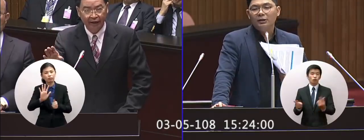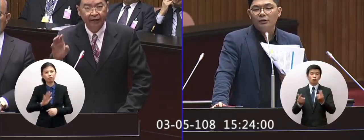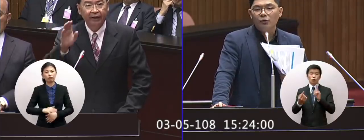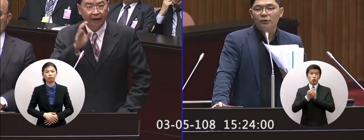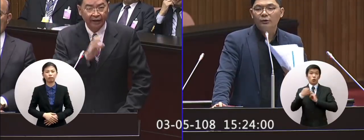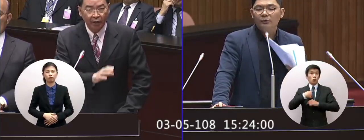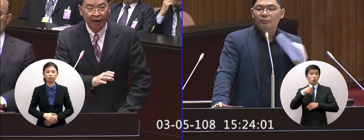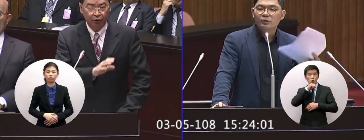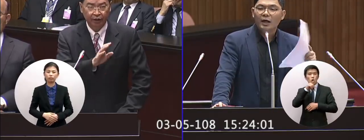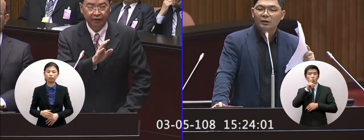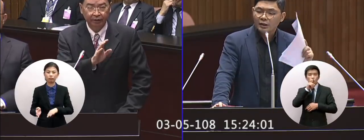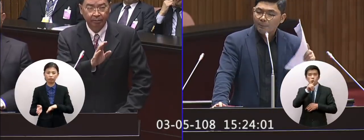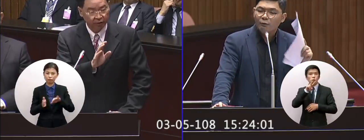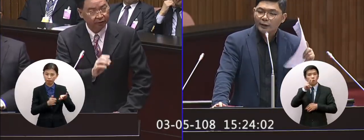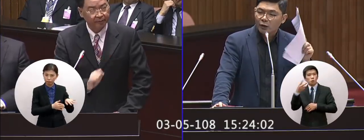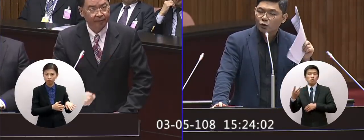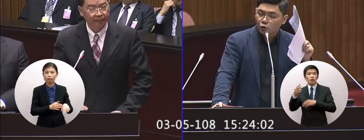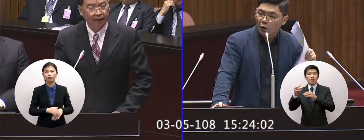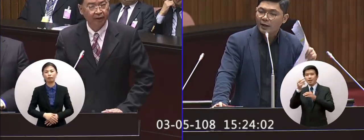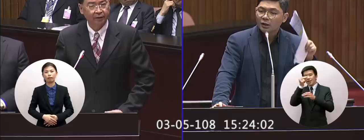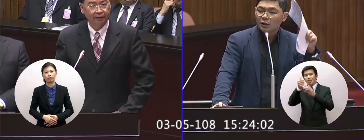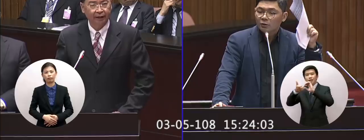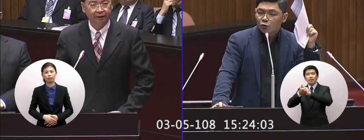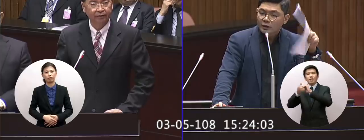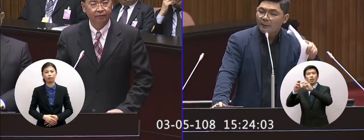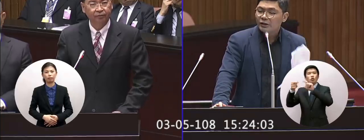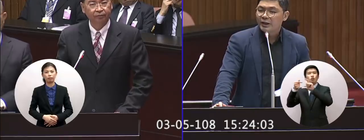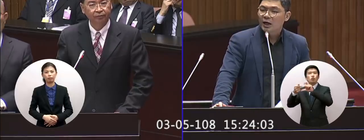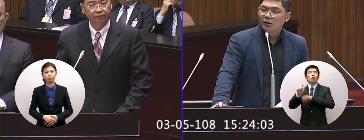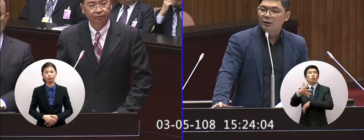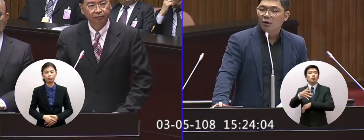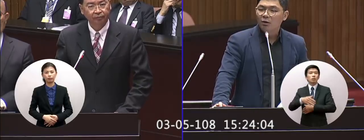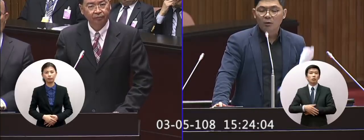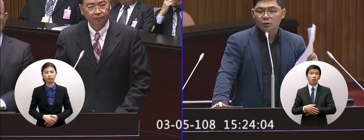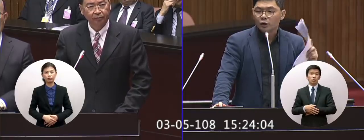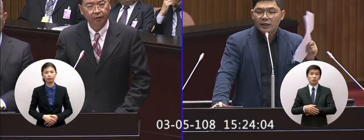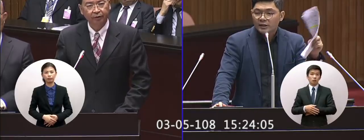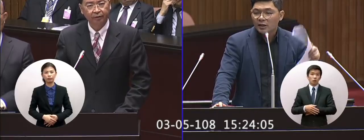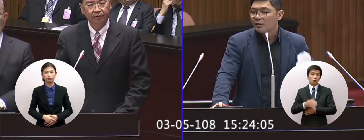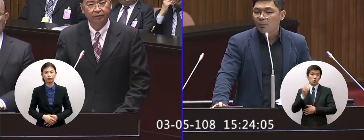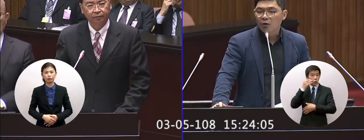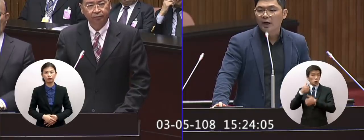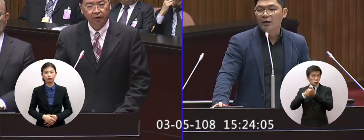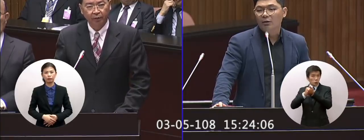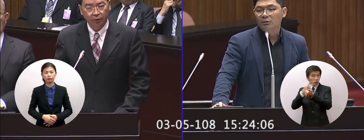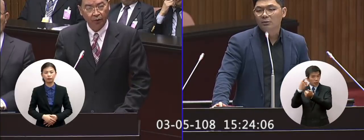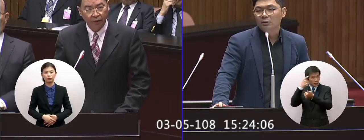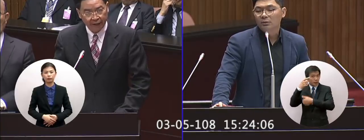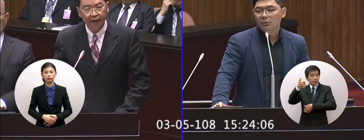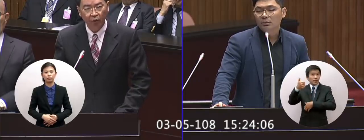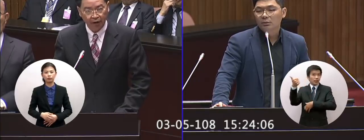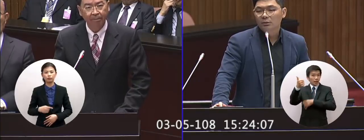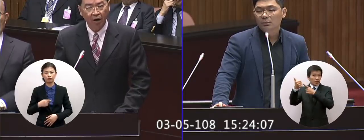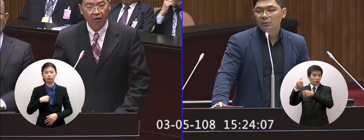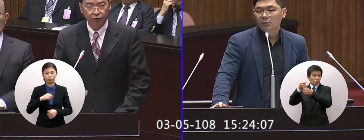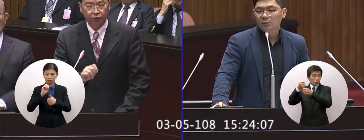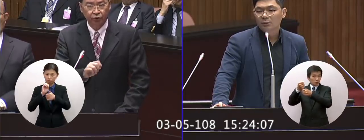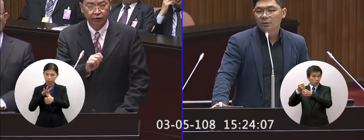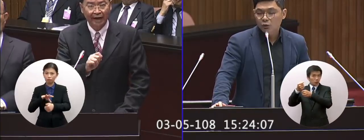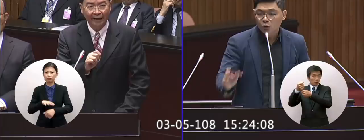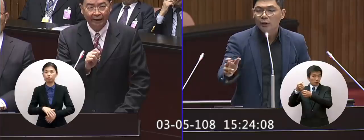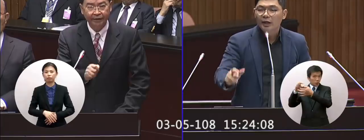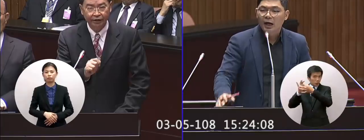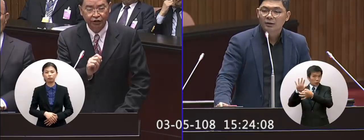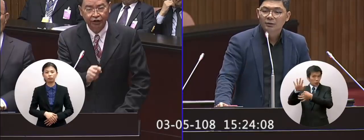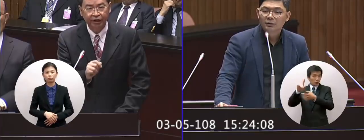们讲特定地区？ 那另外， 部长，你这部分你要去追驻日代表谢长廷哦。我觉得他这样子不 OK 哦。 我可以跟委员报告，就